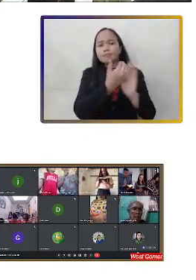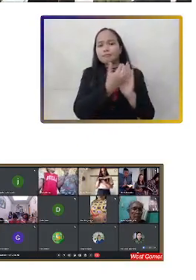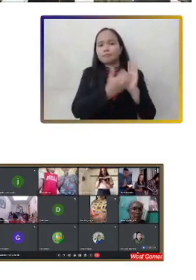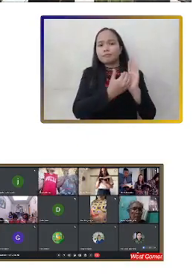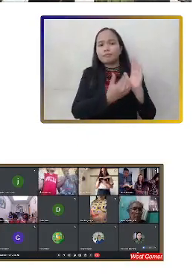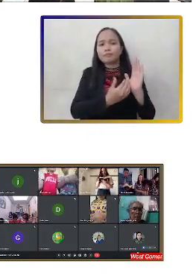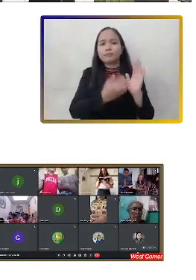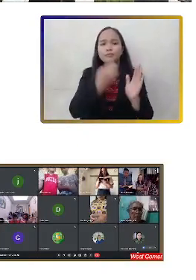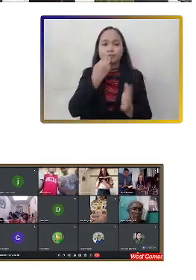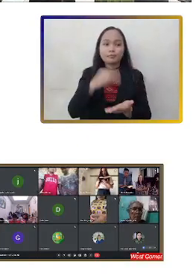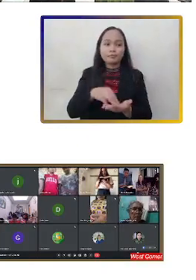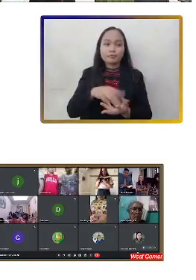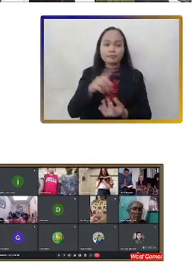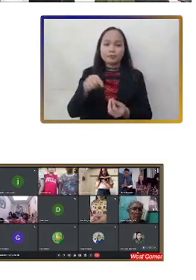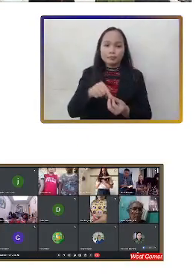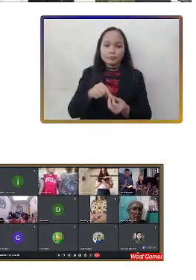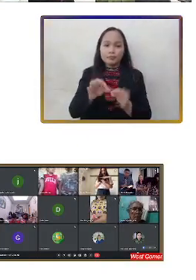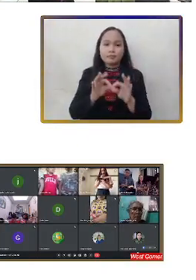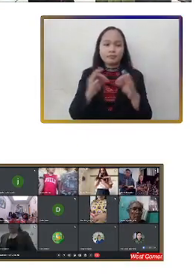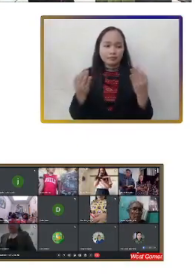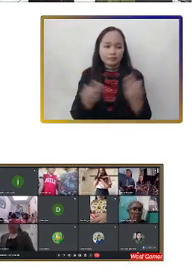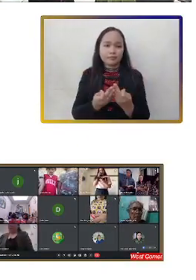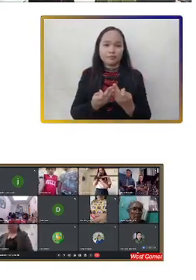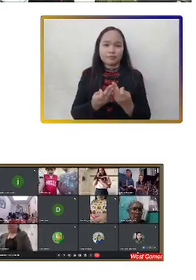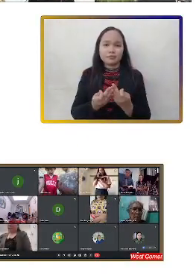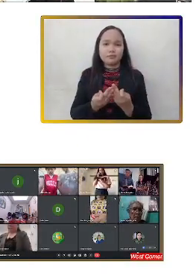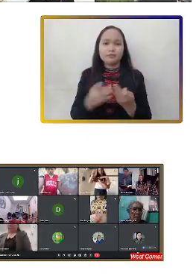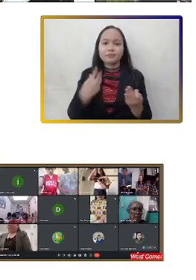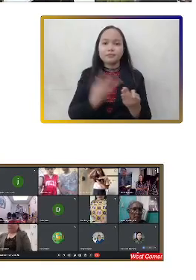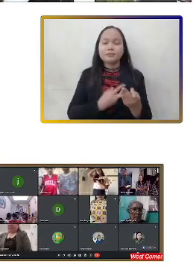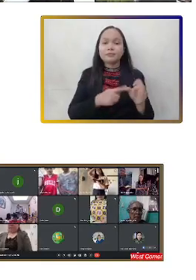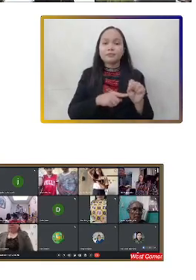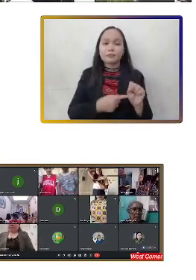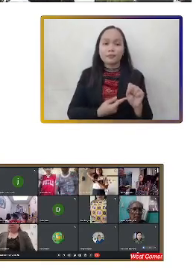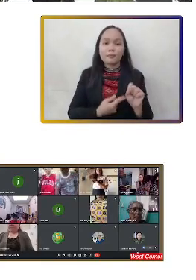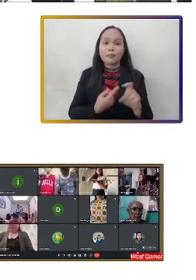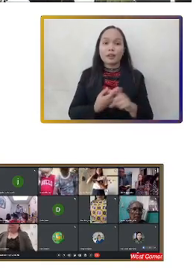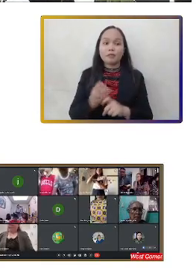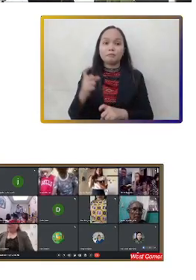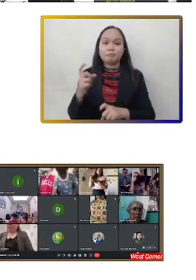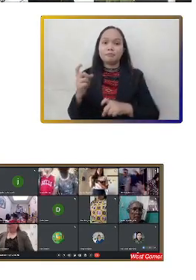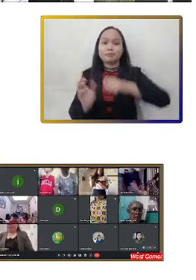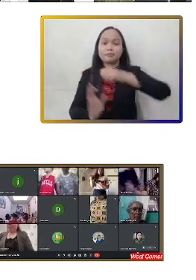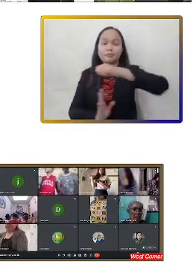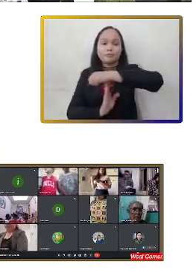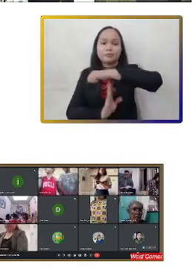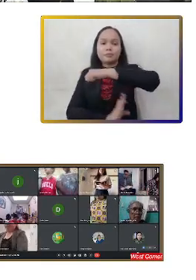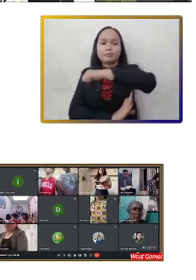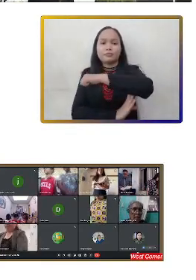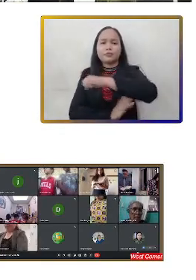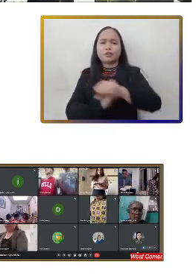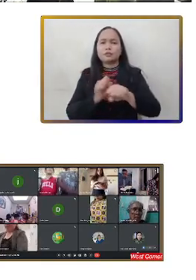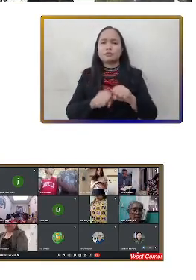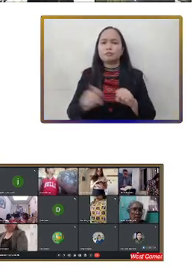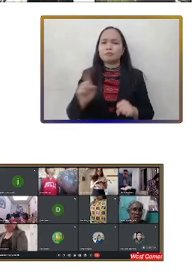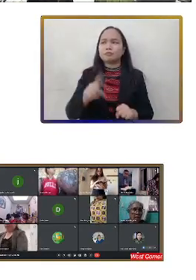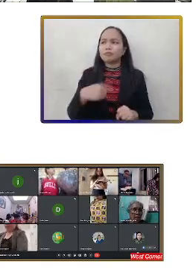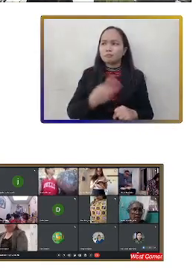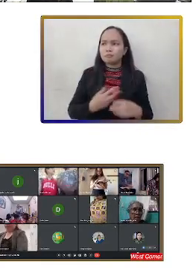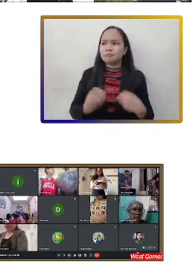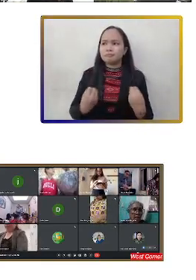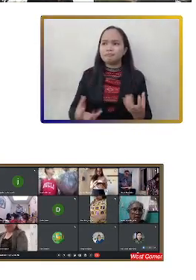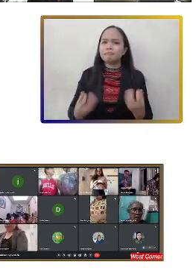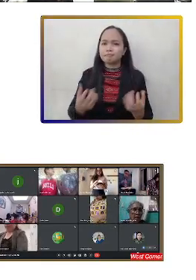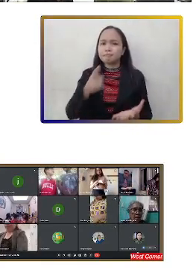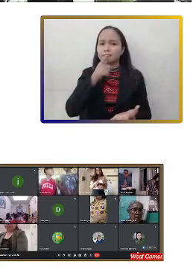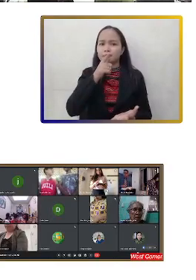messages on family. And we will start from the foundation, and then marami po ito, mga kapatid.